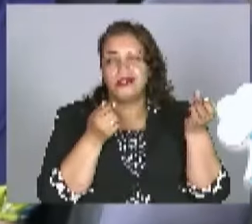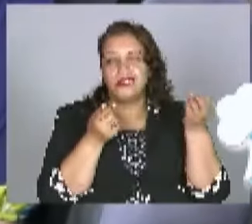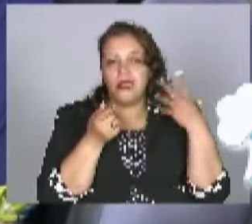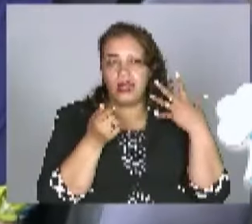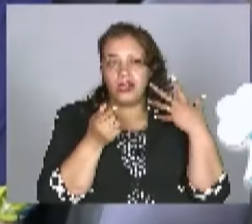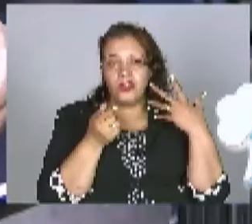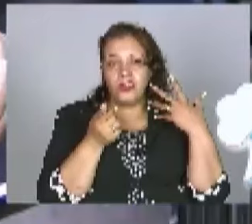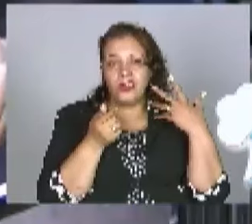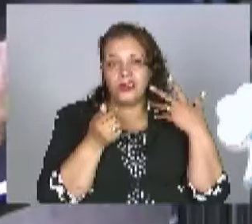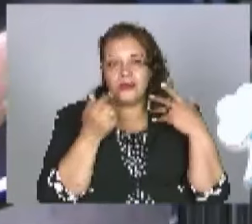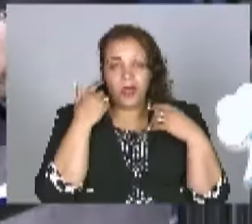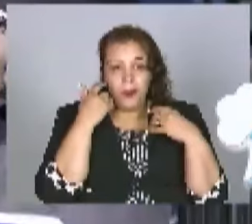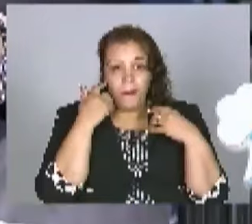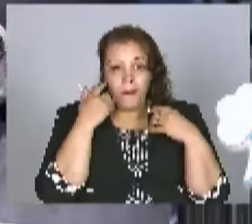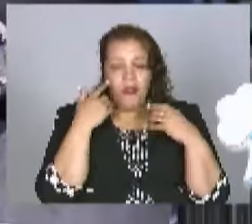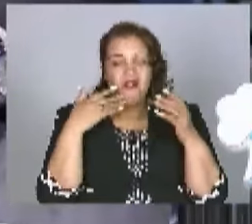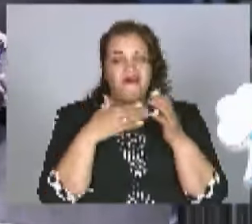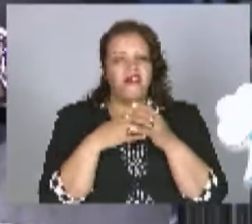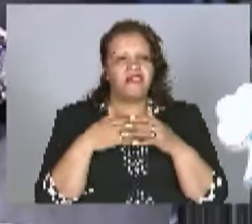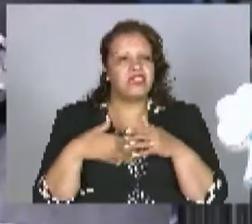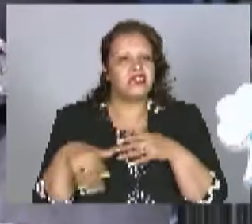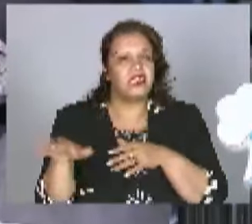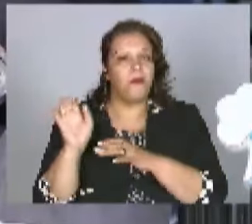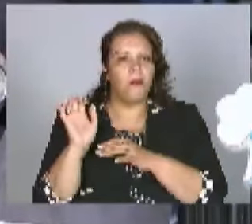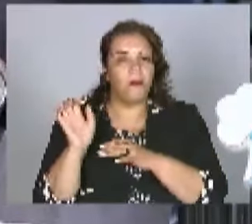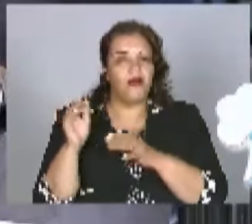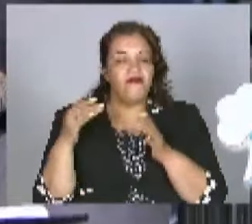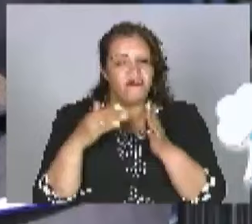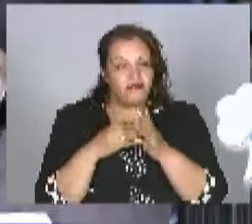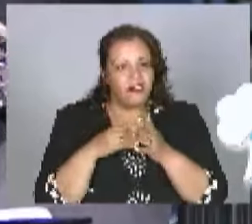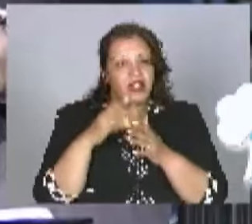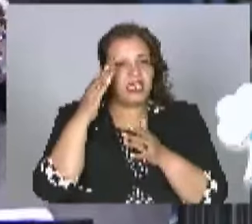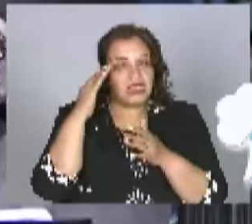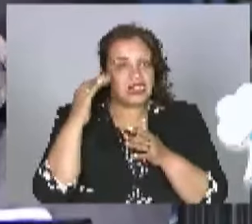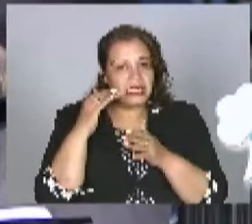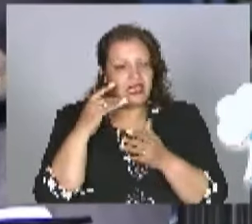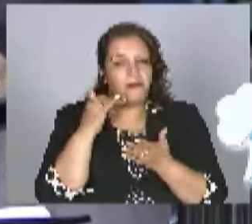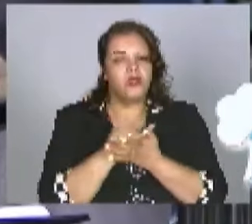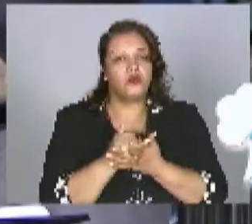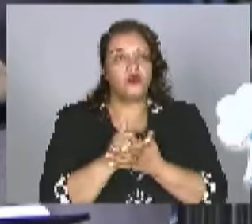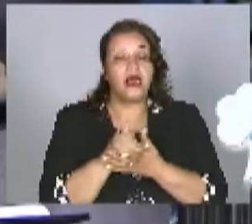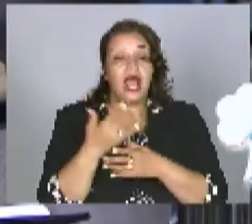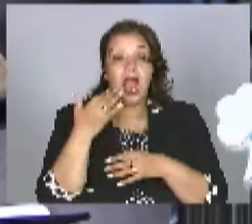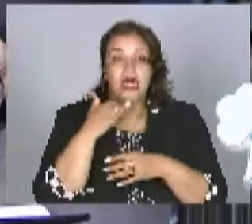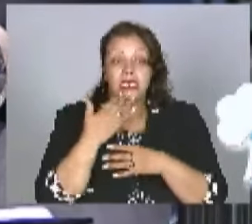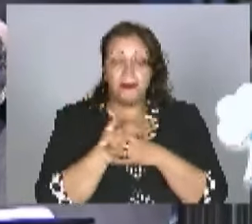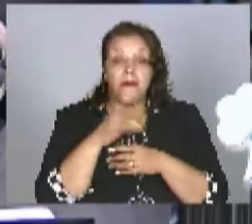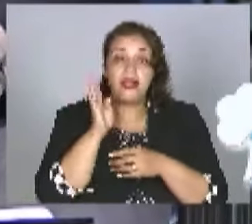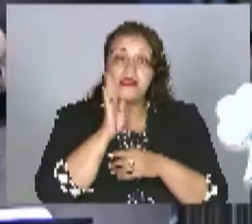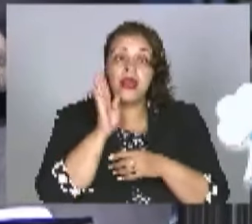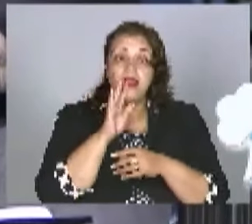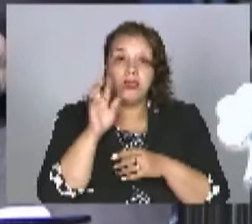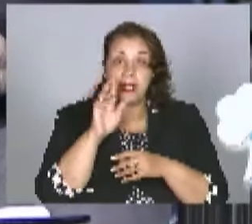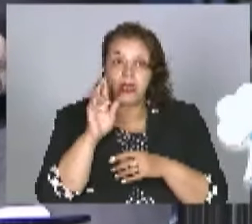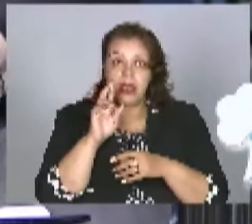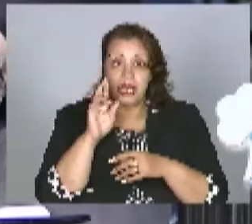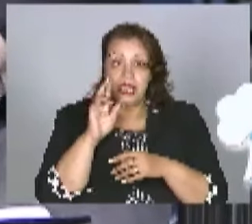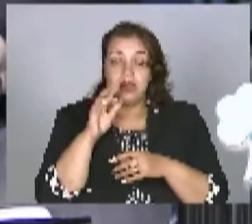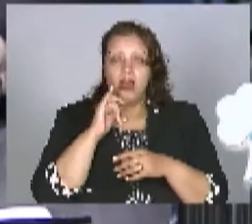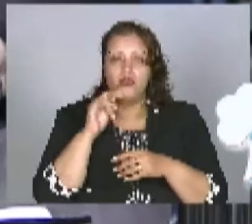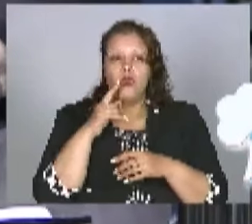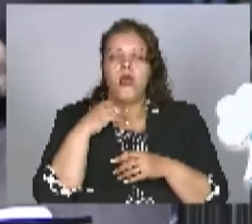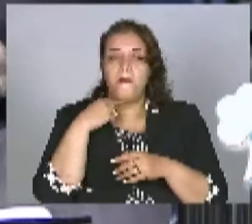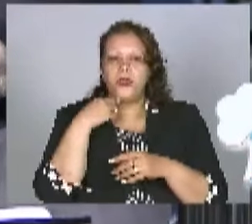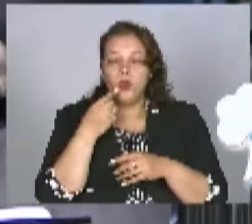طبعا فرق السن نانسي يعني احنا الكنيسه لما بنقول دايما الرجل راس المره وبنقول دايما